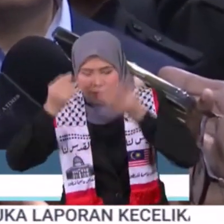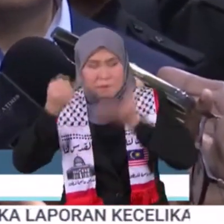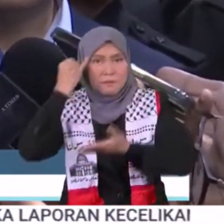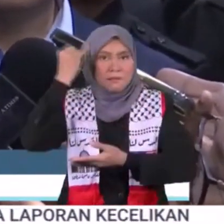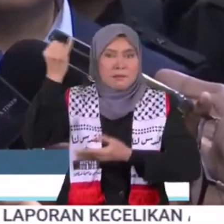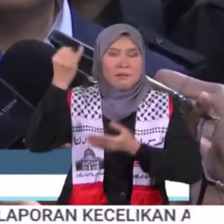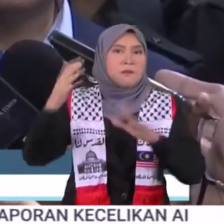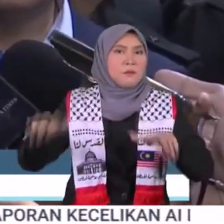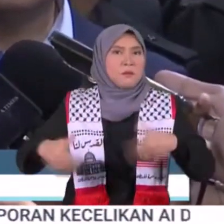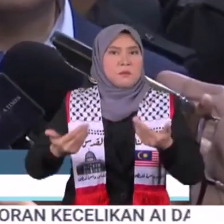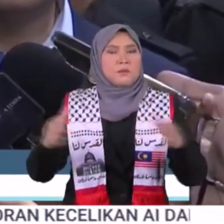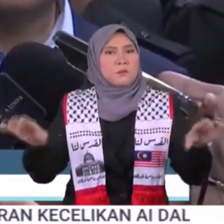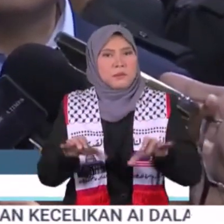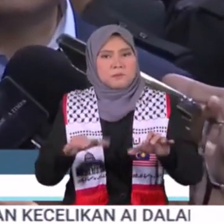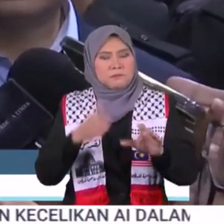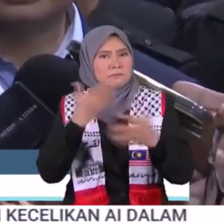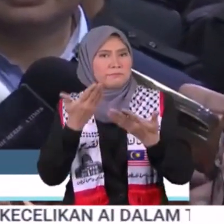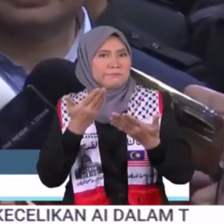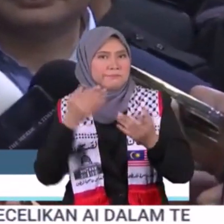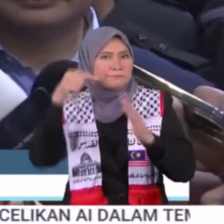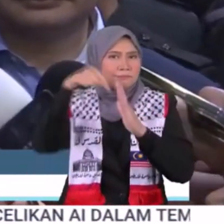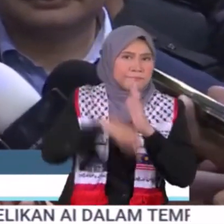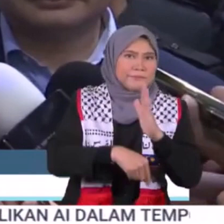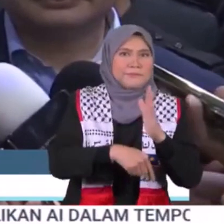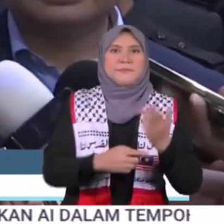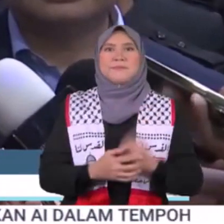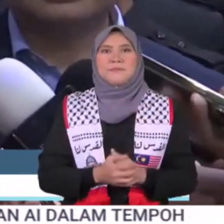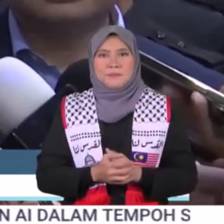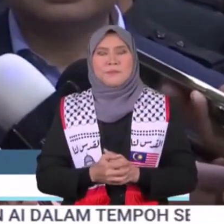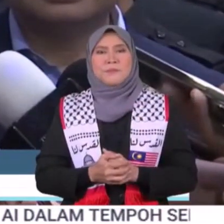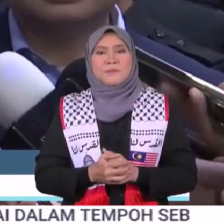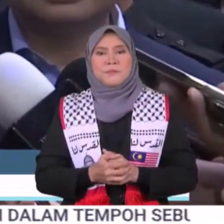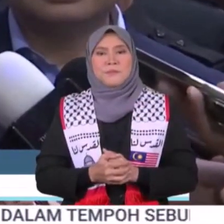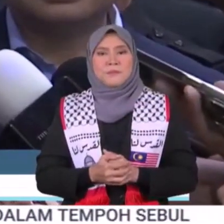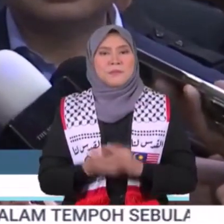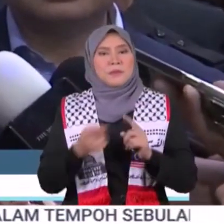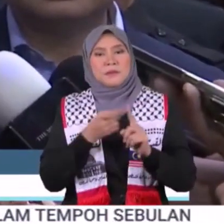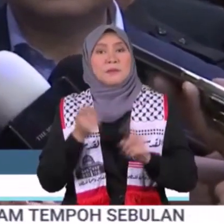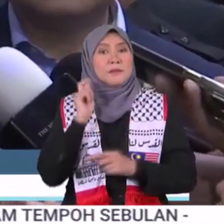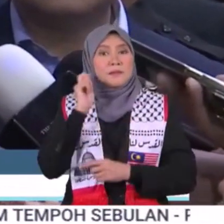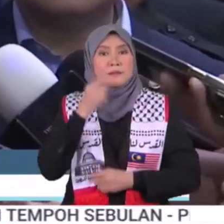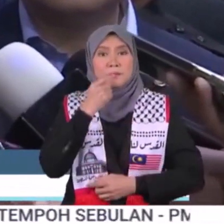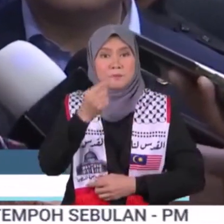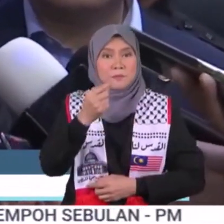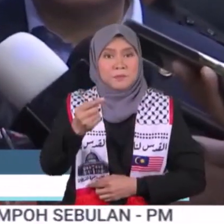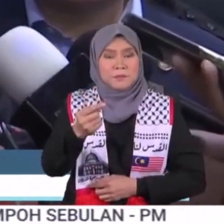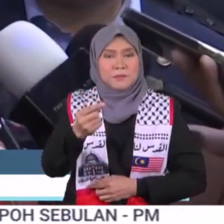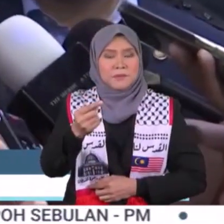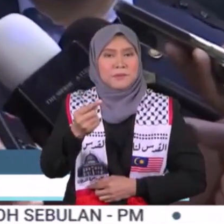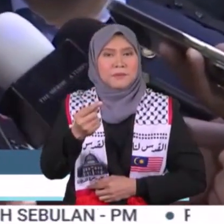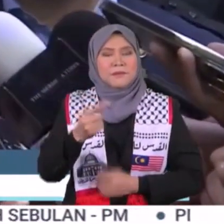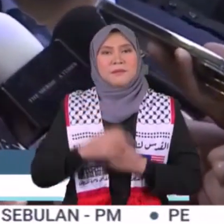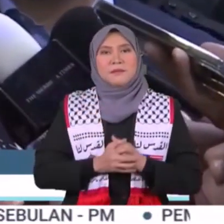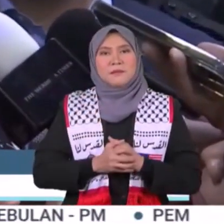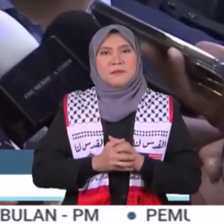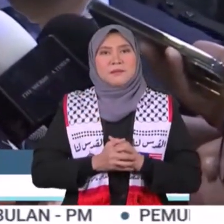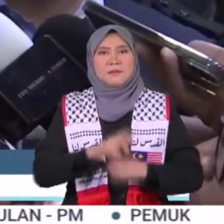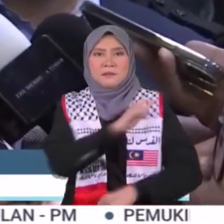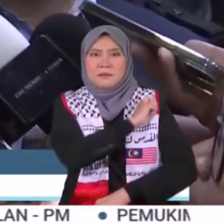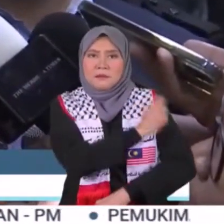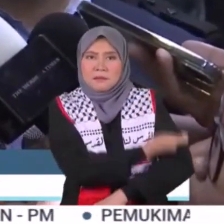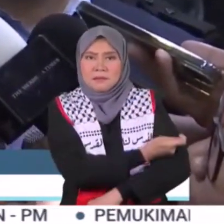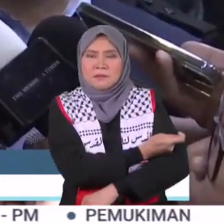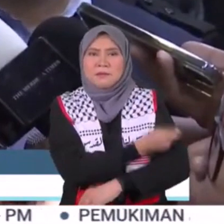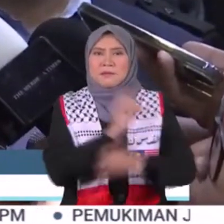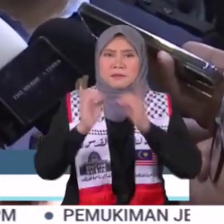depan. Bagaimana langkah-langkah yang lebih spesifik. Kita sudah ada perkasanya dari segi saya sebut tadi tentang peralihan tenaga,